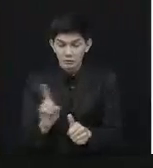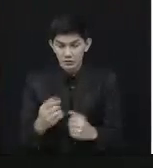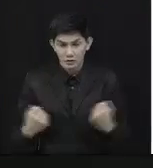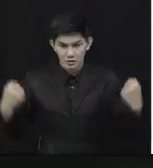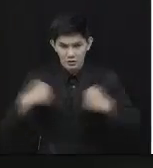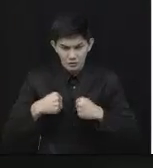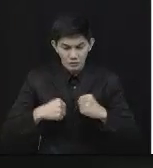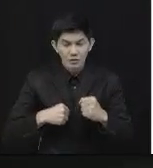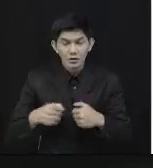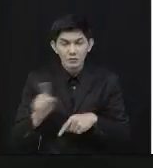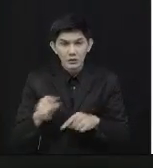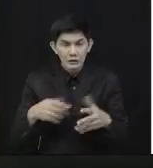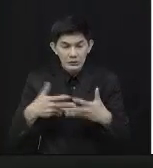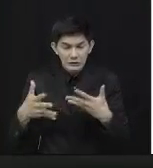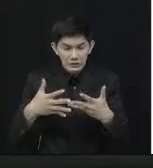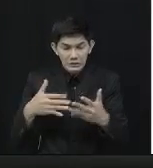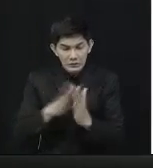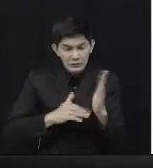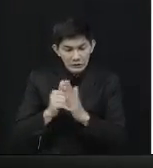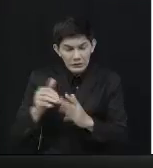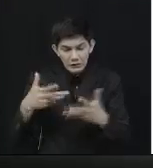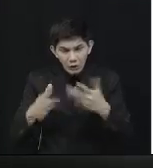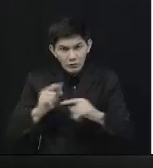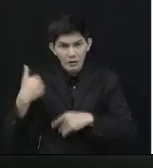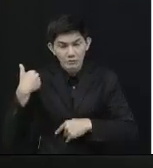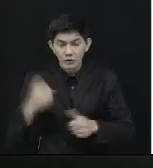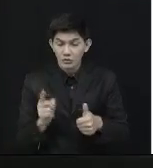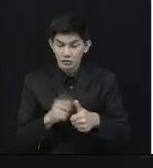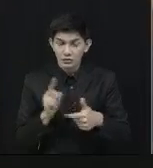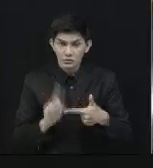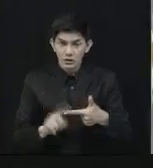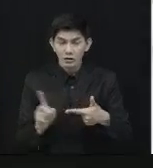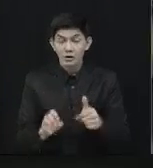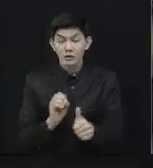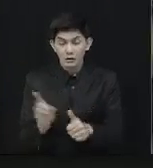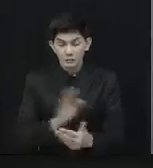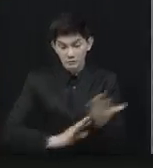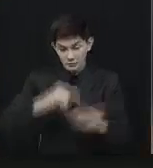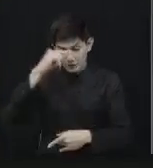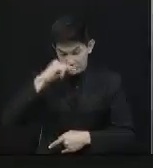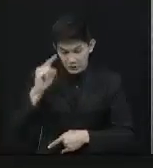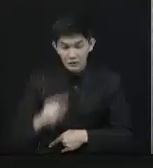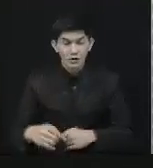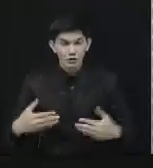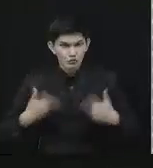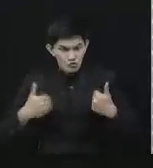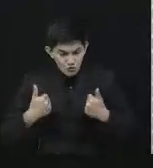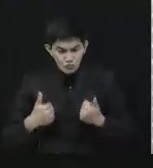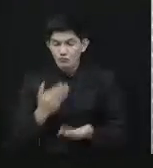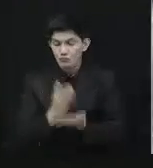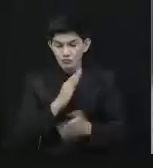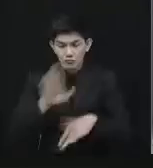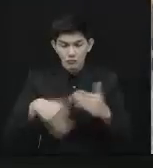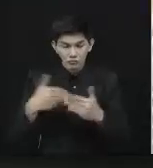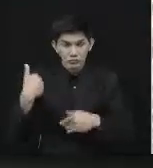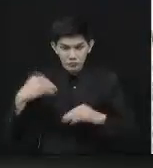วมเสื้อผ้าโทนสีมนต์ 2. ได้ให้คำแนะนำว่าช่วงนี้ประเทศไทยจะงดกิจกรรมบันเทิงทุกรูปแบบ